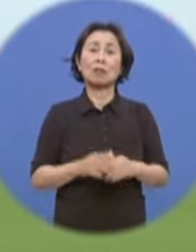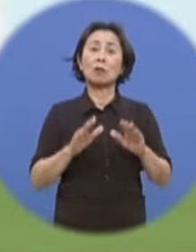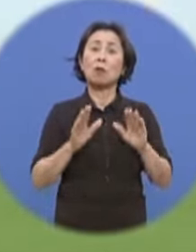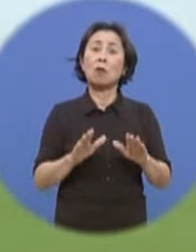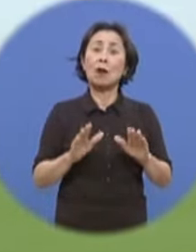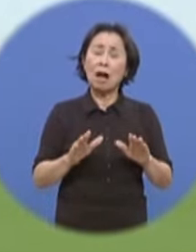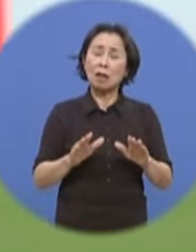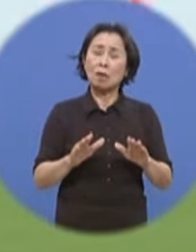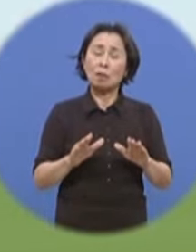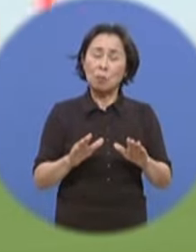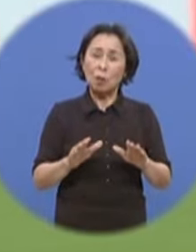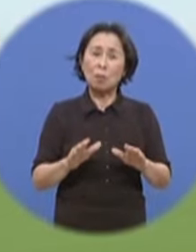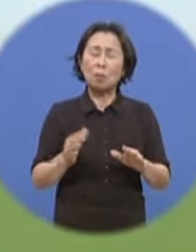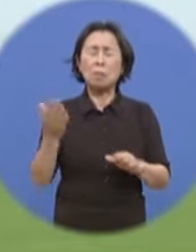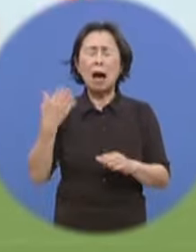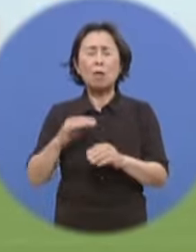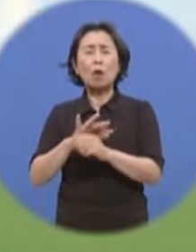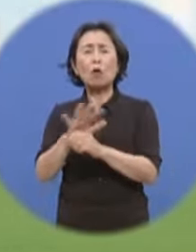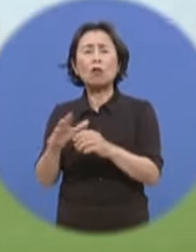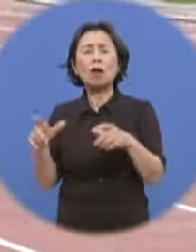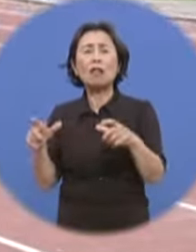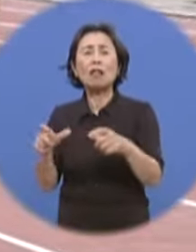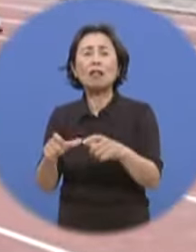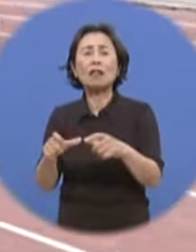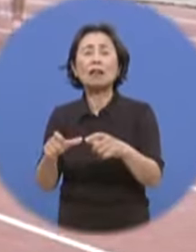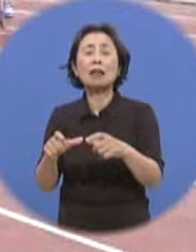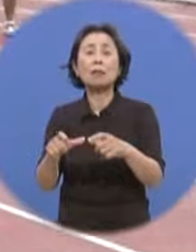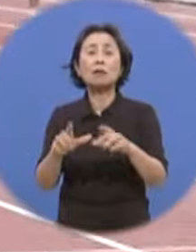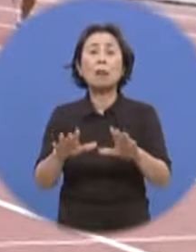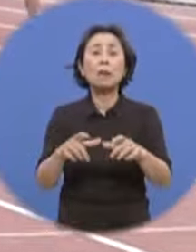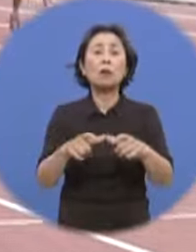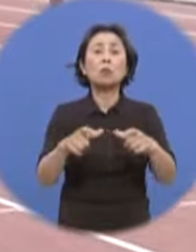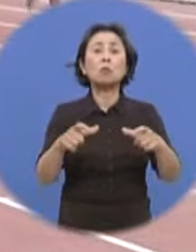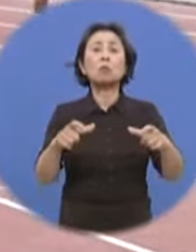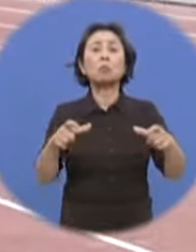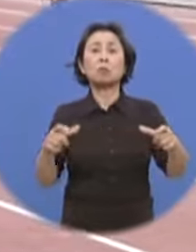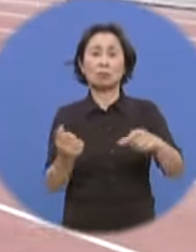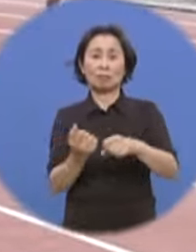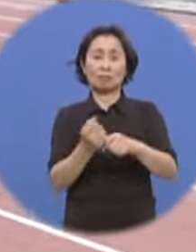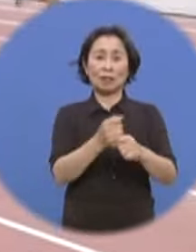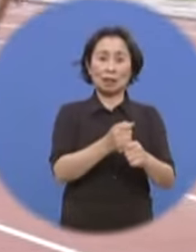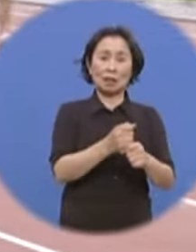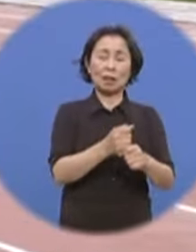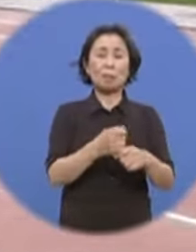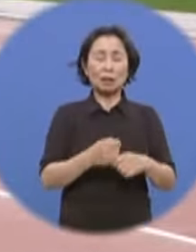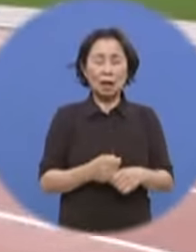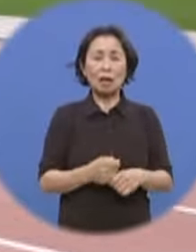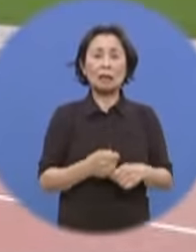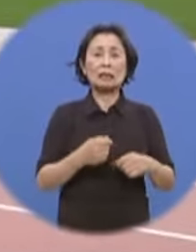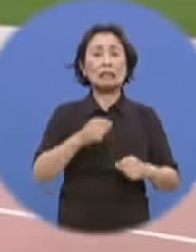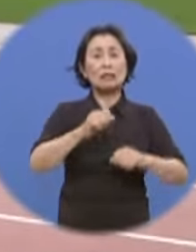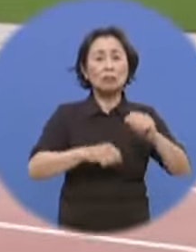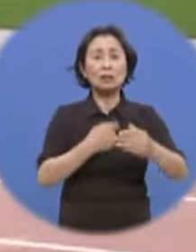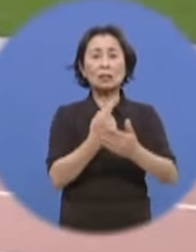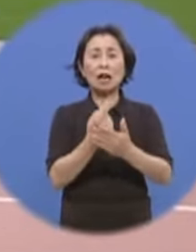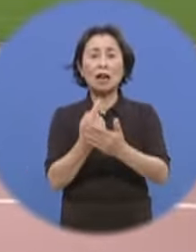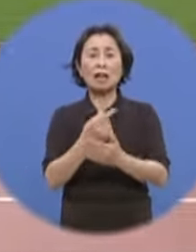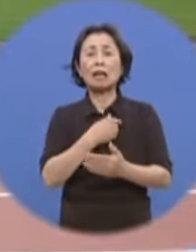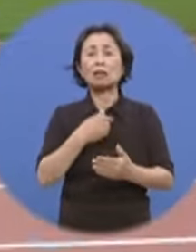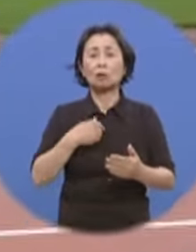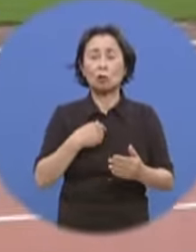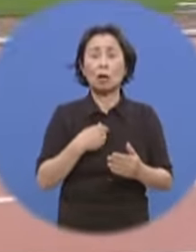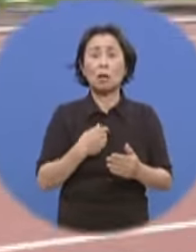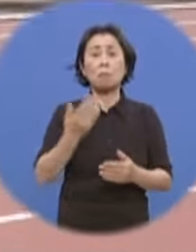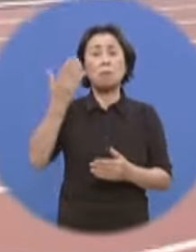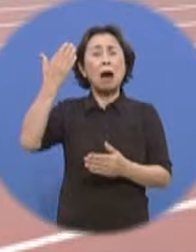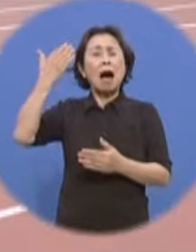中で減少した参加選手も徐々に戻ってきてまた入場制限もありませんので従来の盛り上がりがあり